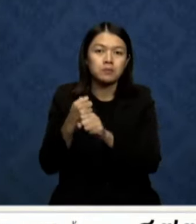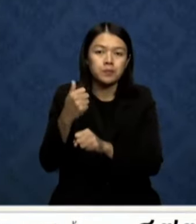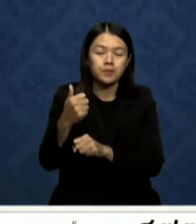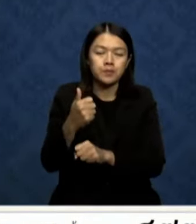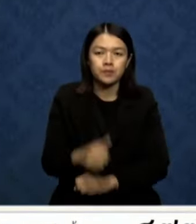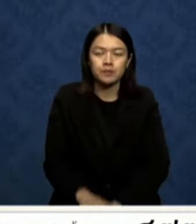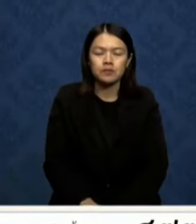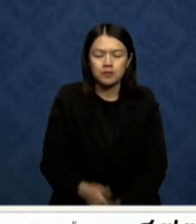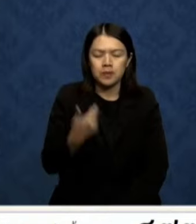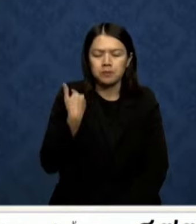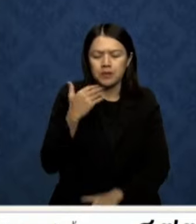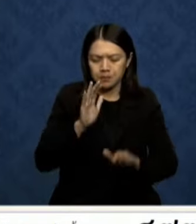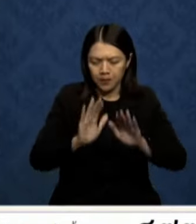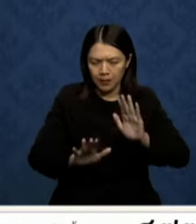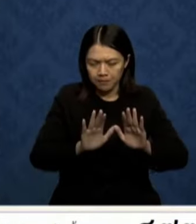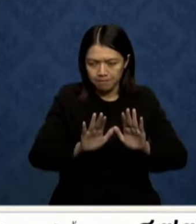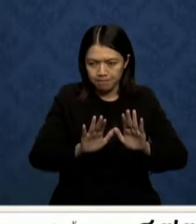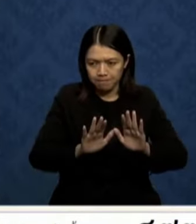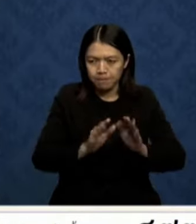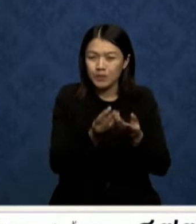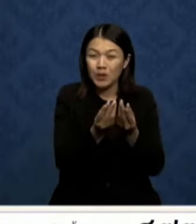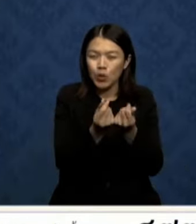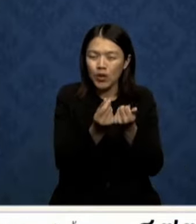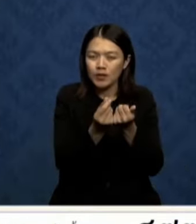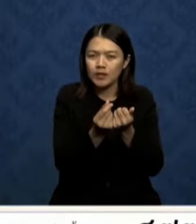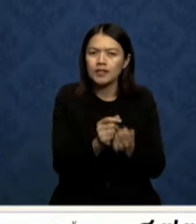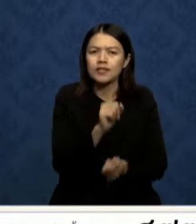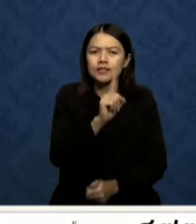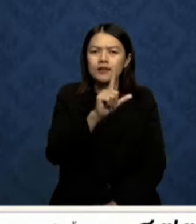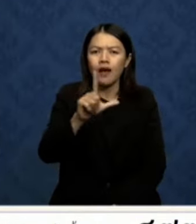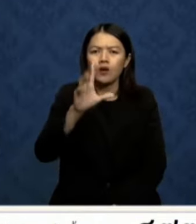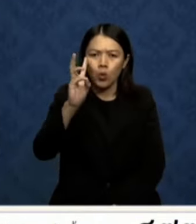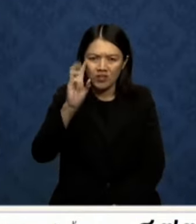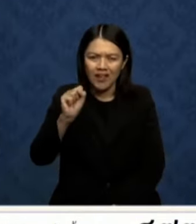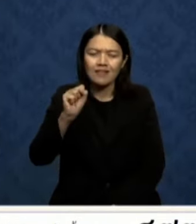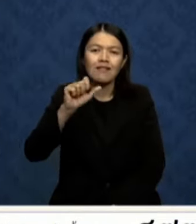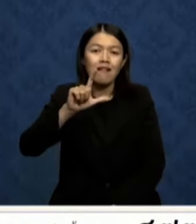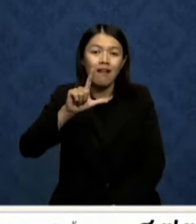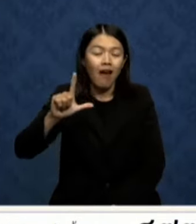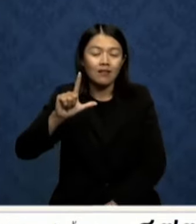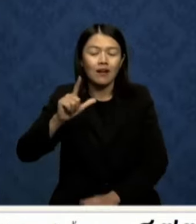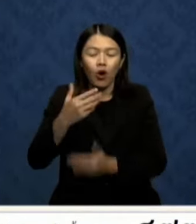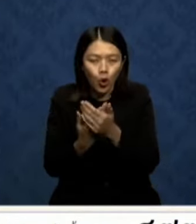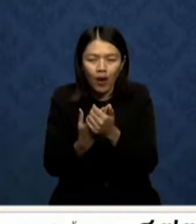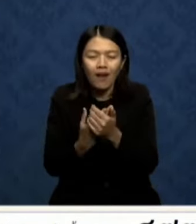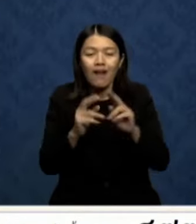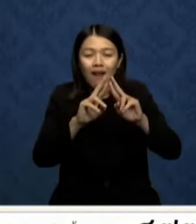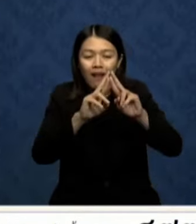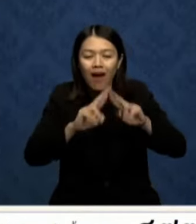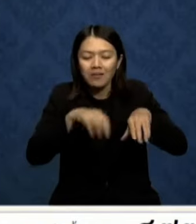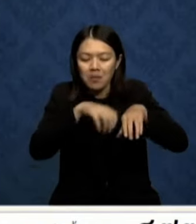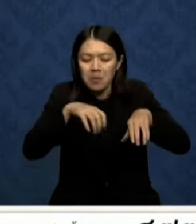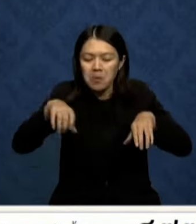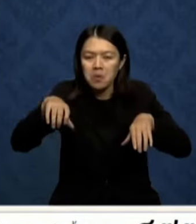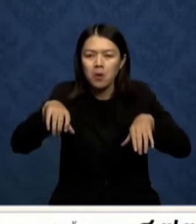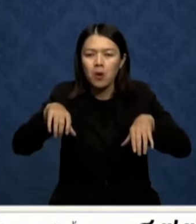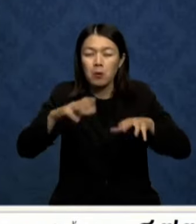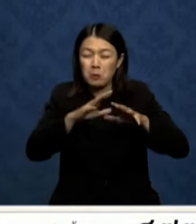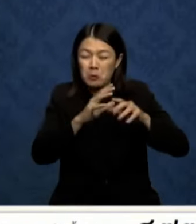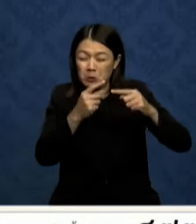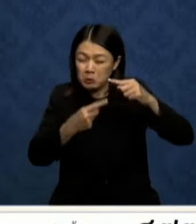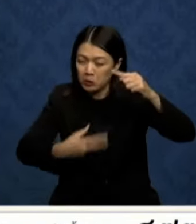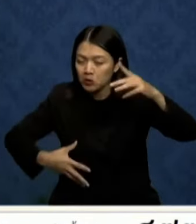ามีไม่ต่ำกว่าตัวเลขต่ำสุดคือ 1,600,000 ร้านค้าซึ่งไม่เคยมีโครงการรัฐโครงการใดที่มีจำนวน